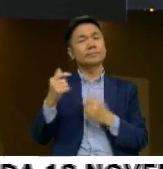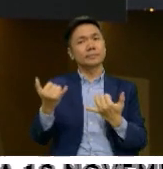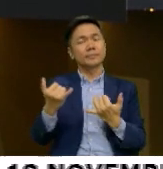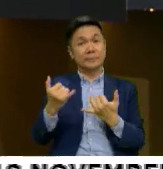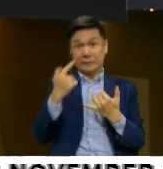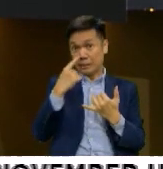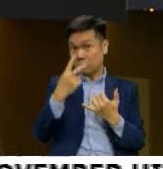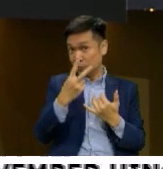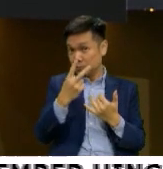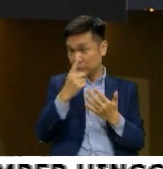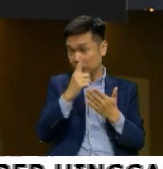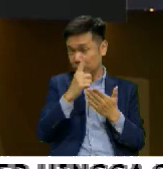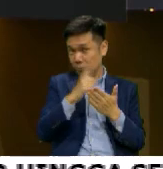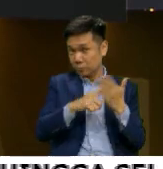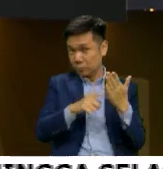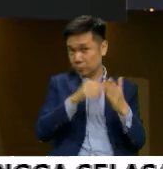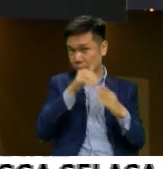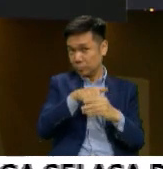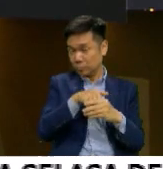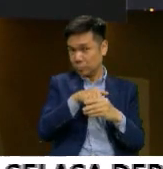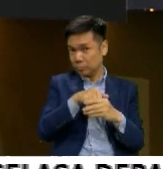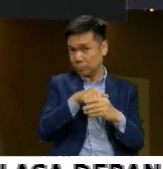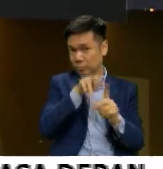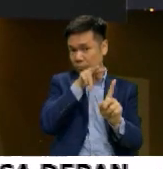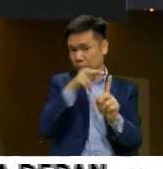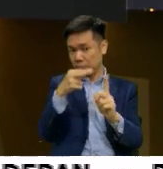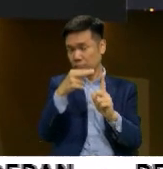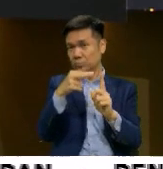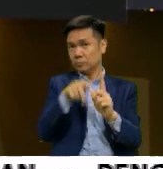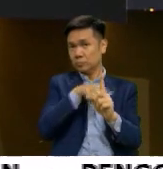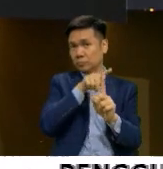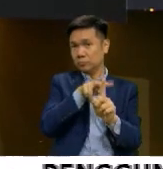kemudian ini saya melihat dari segi